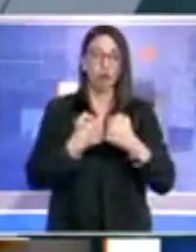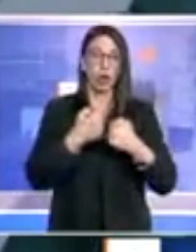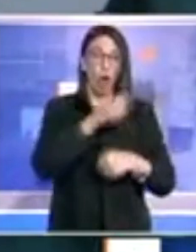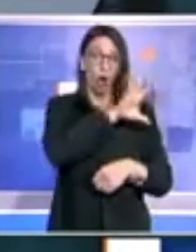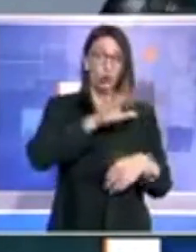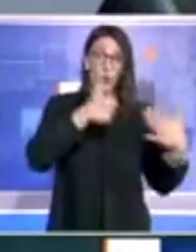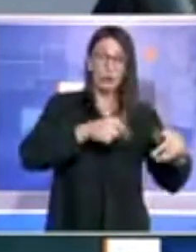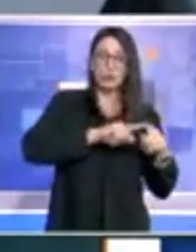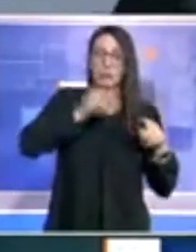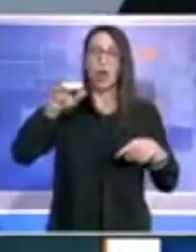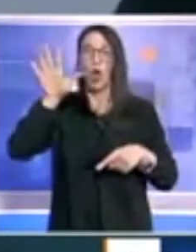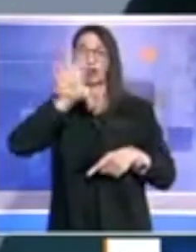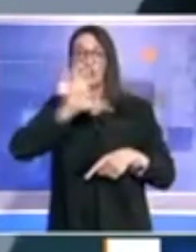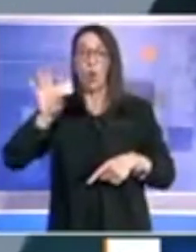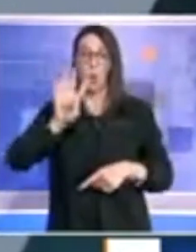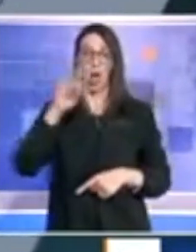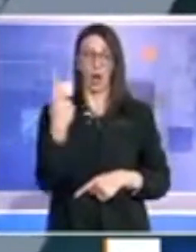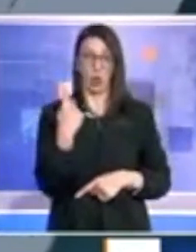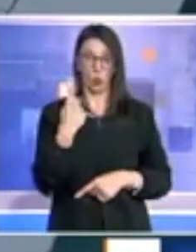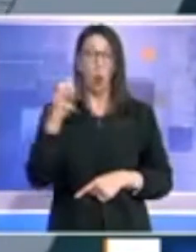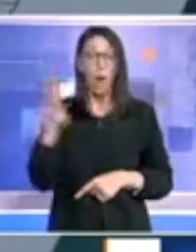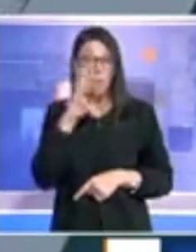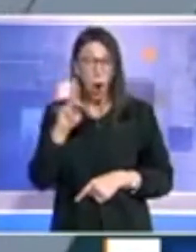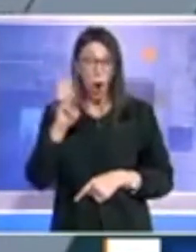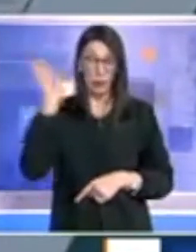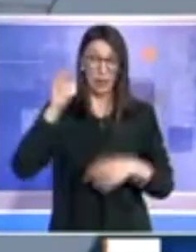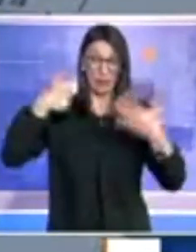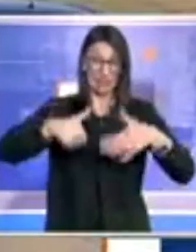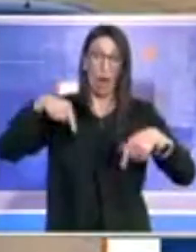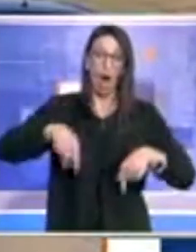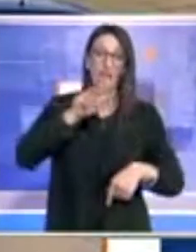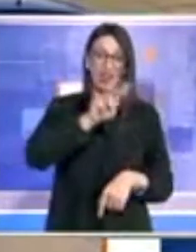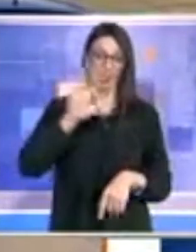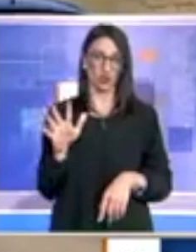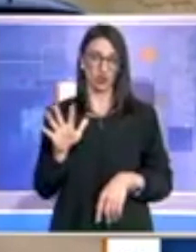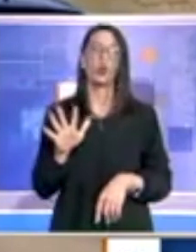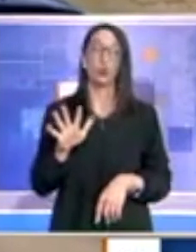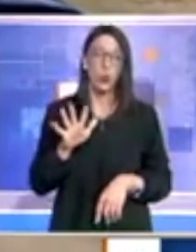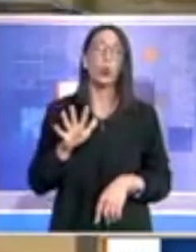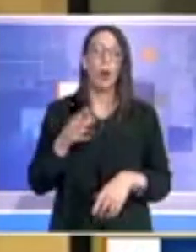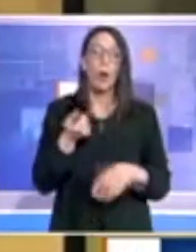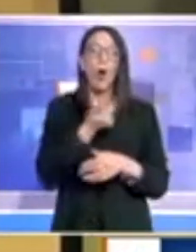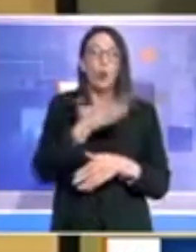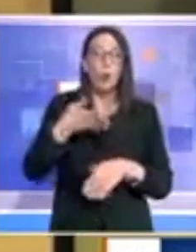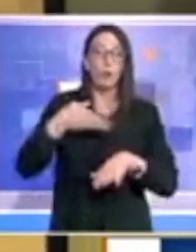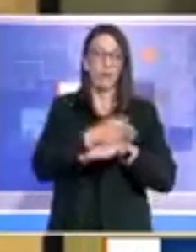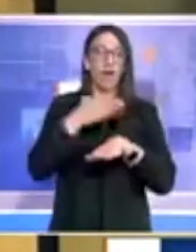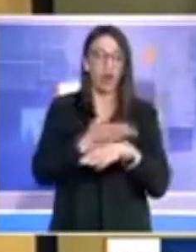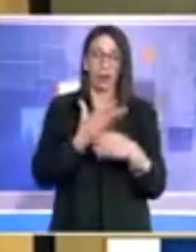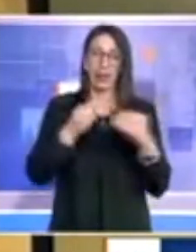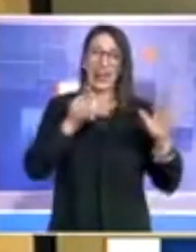516 a 541 che i morti da 16 a 25 e resta altro anche il numero dei feriti